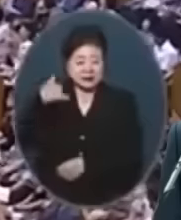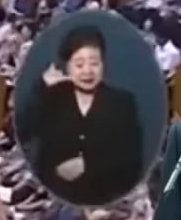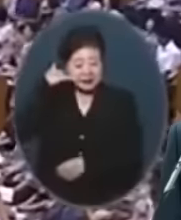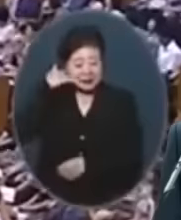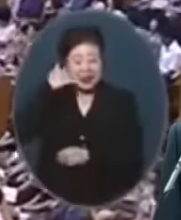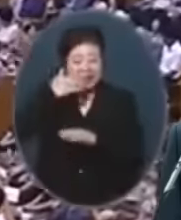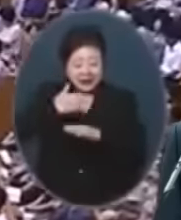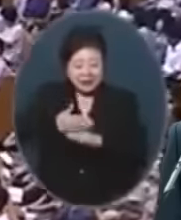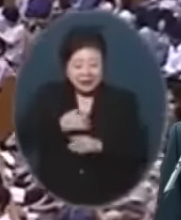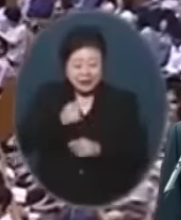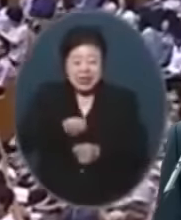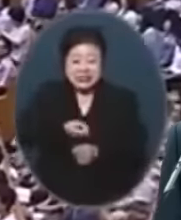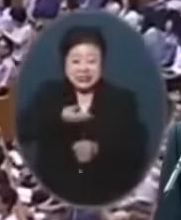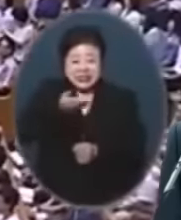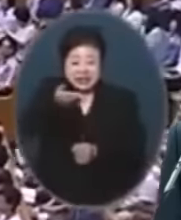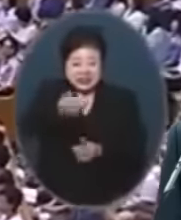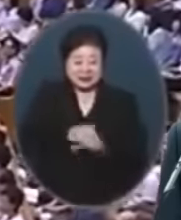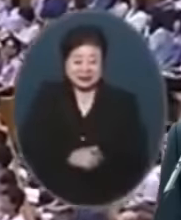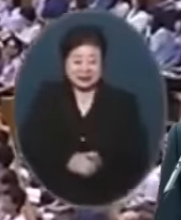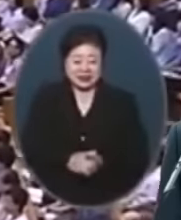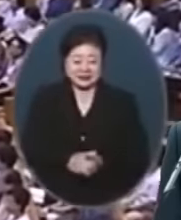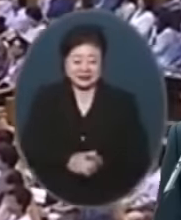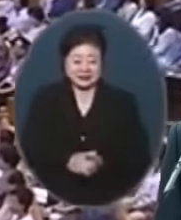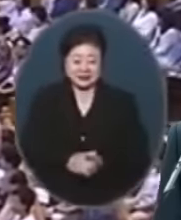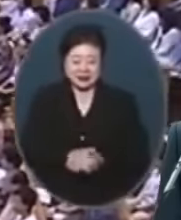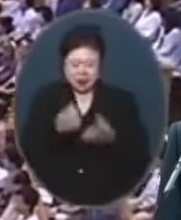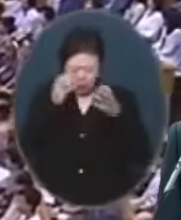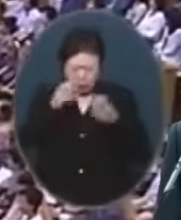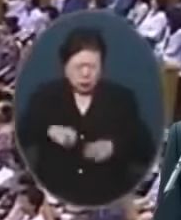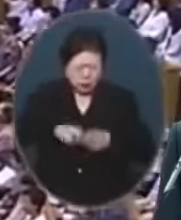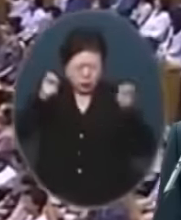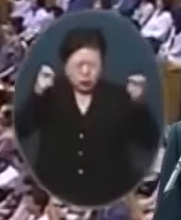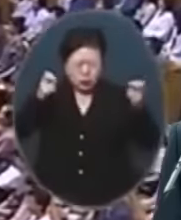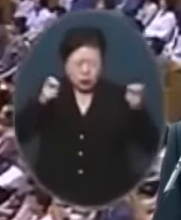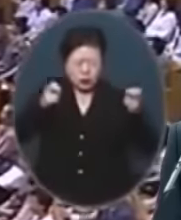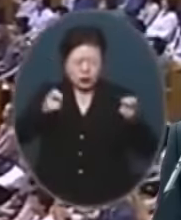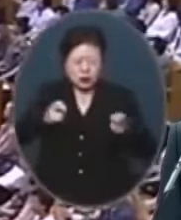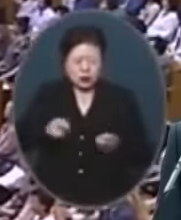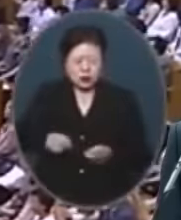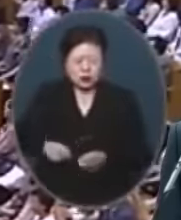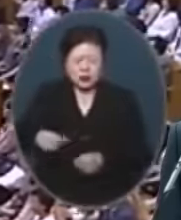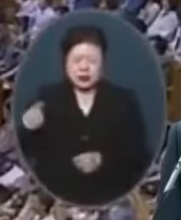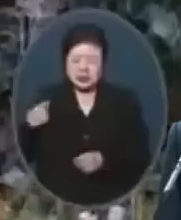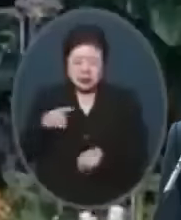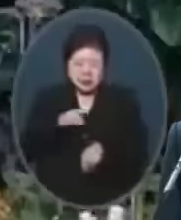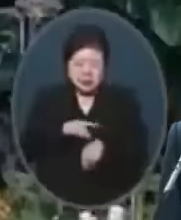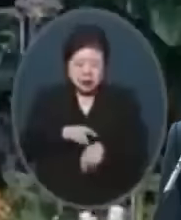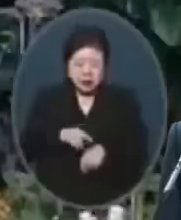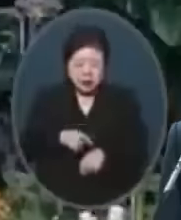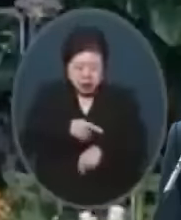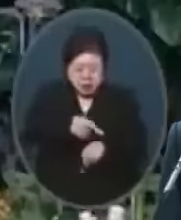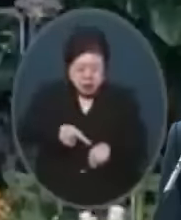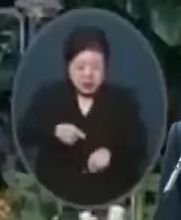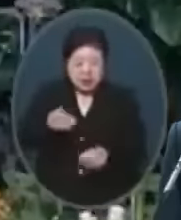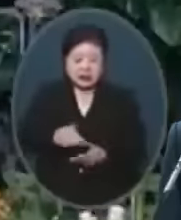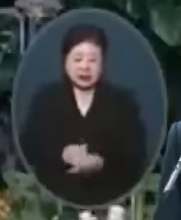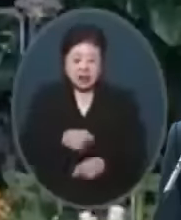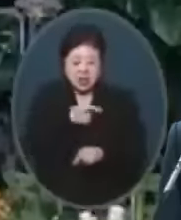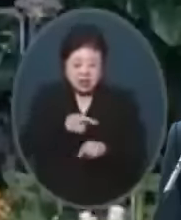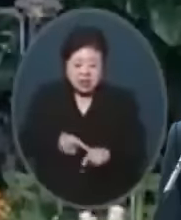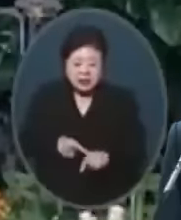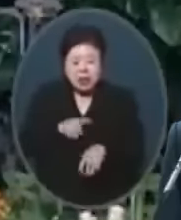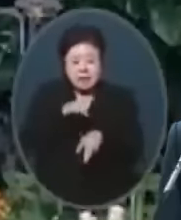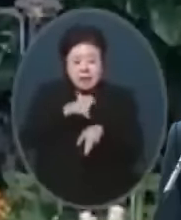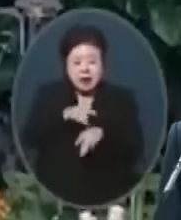감사드리는 말을 전해왔어요. 이분은 교통사고로 등뼈에 금이 갔는데 의사가 말하기를 금이 간